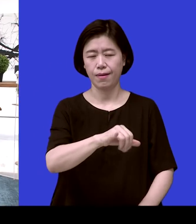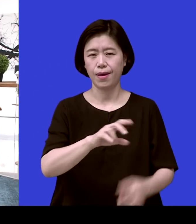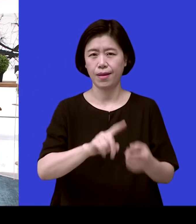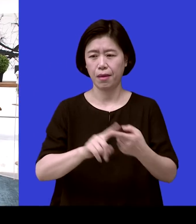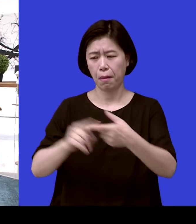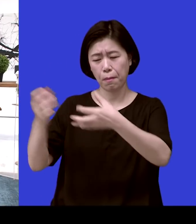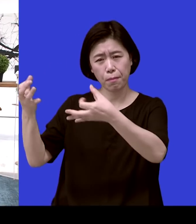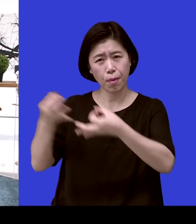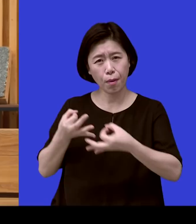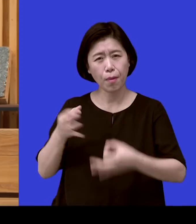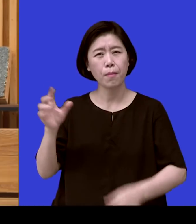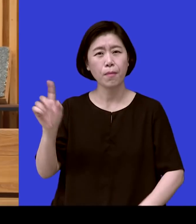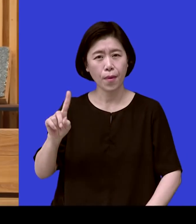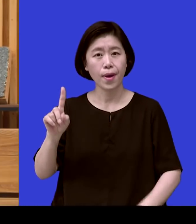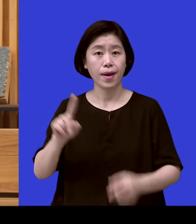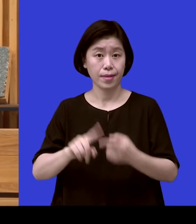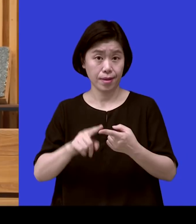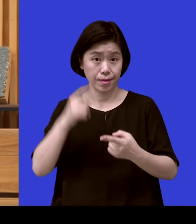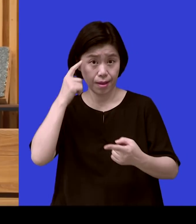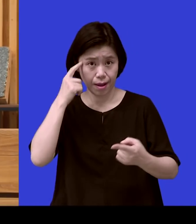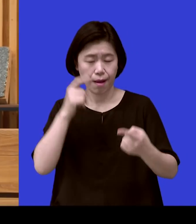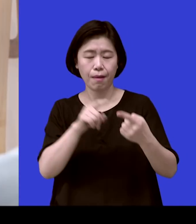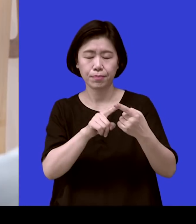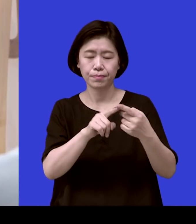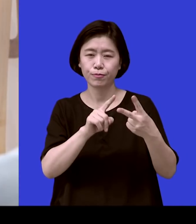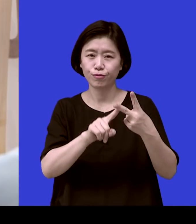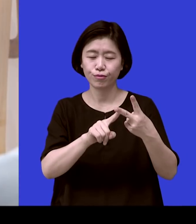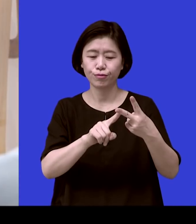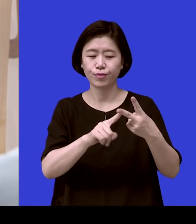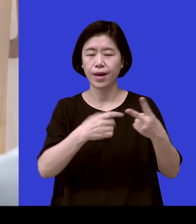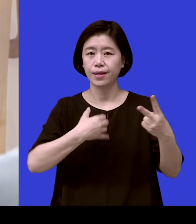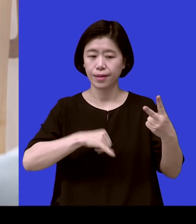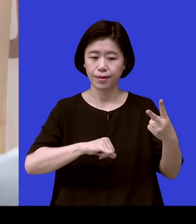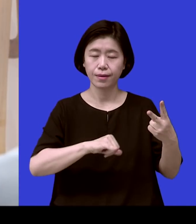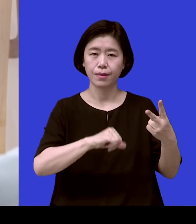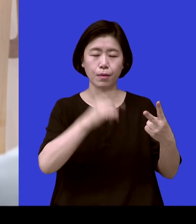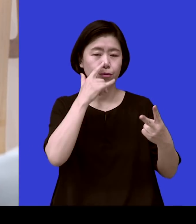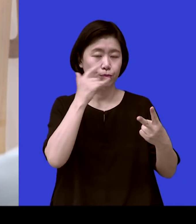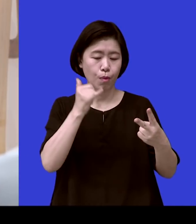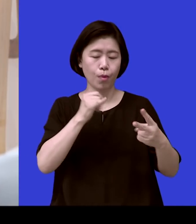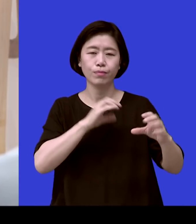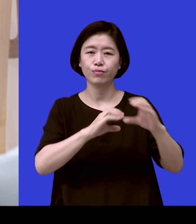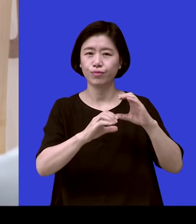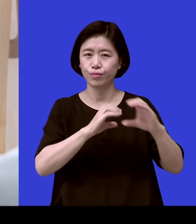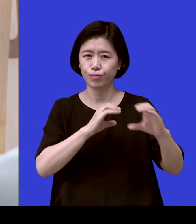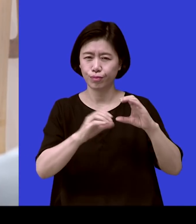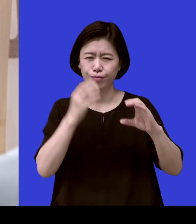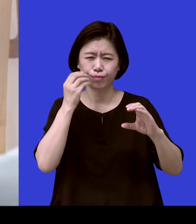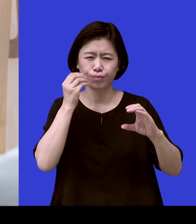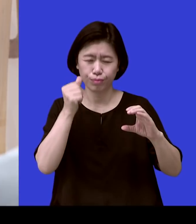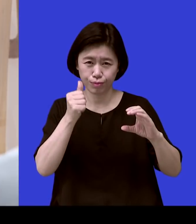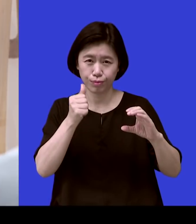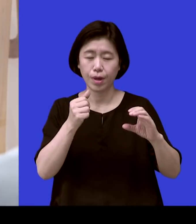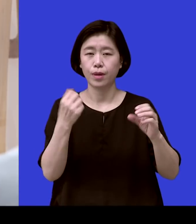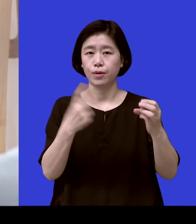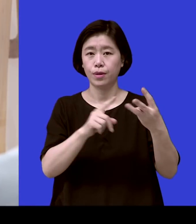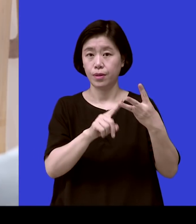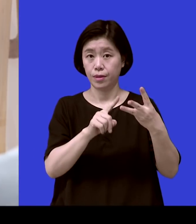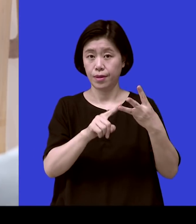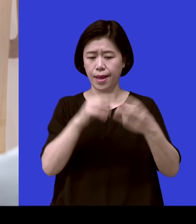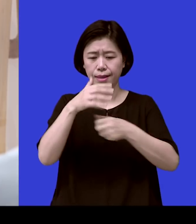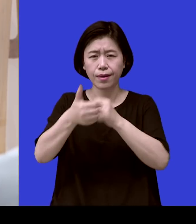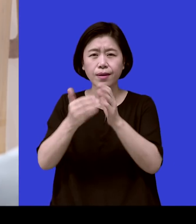의사소통 기술을 익히는 것. 그래요. 그리고 부모와 하나님과 의사소통인 말씀